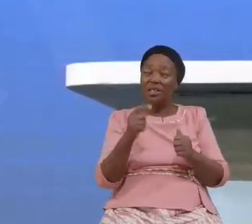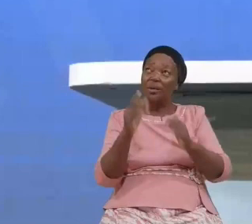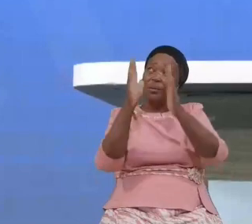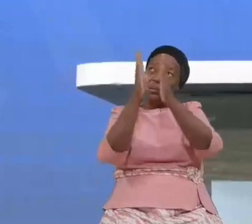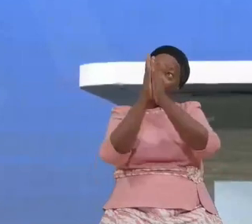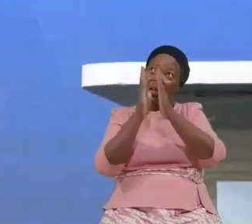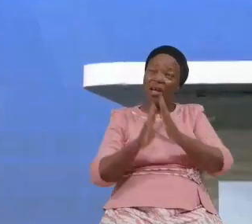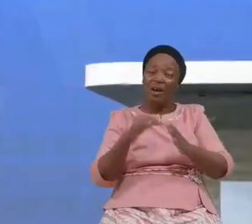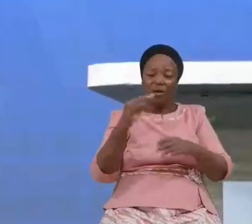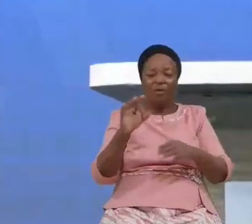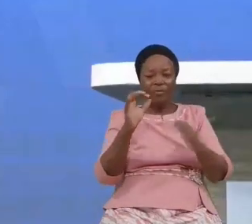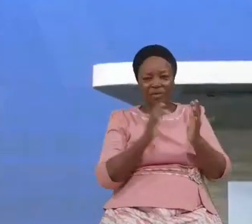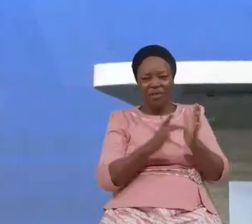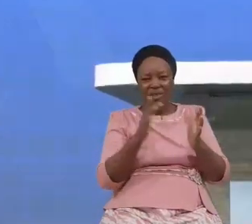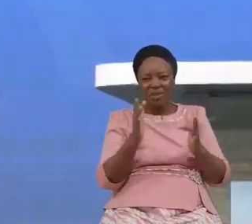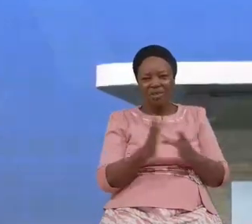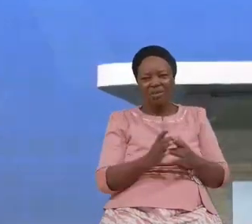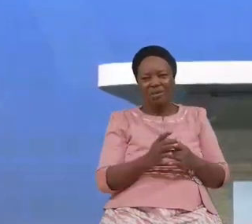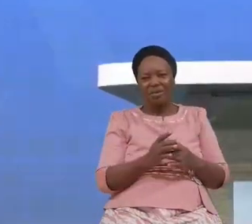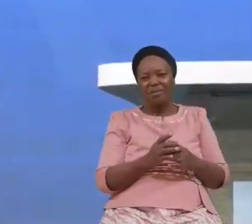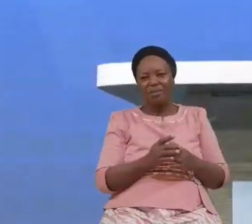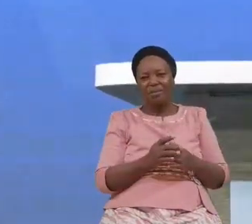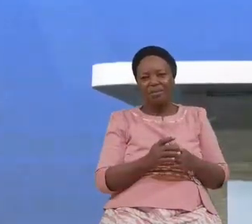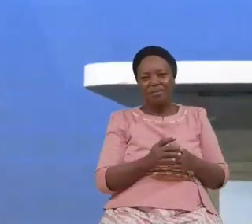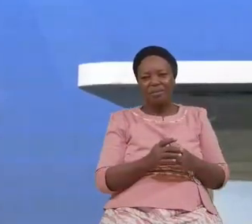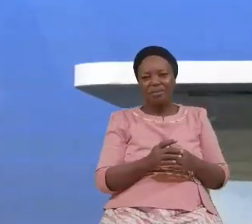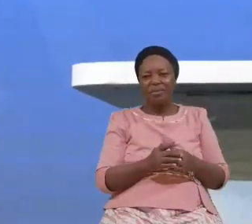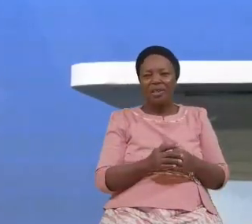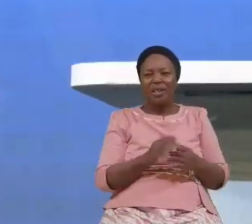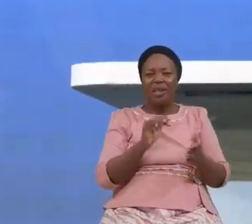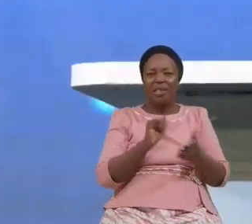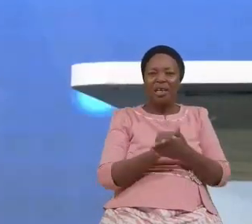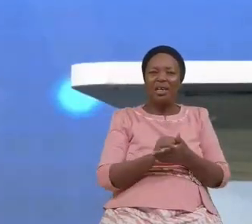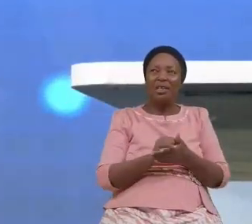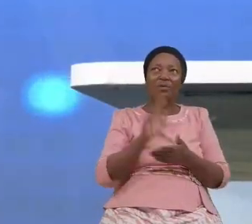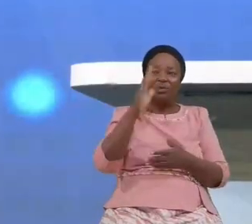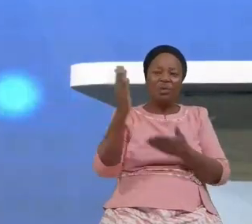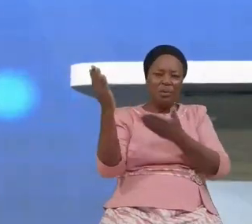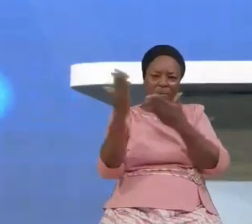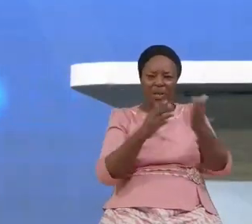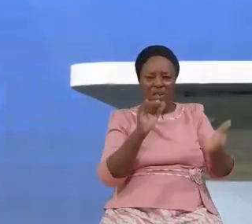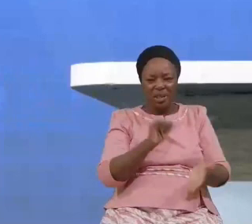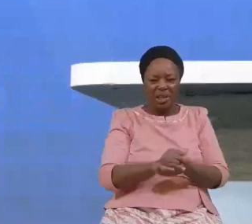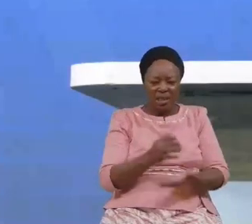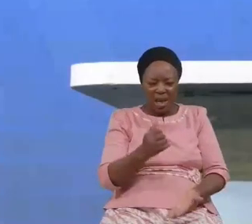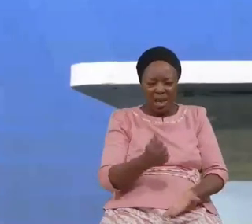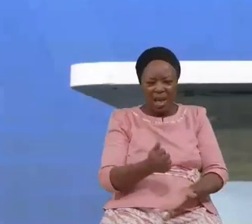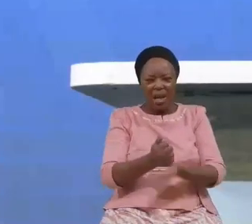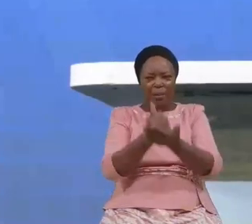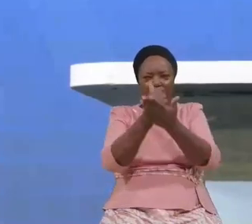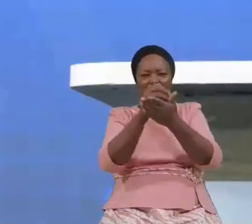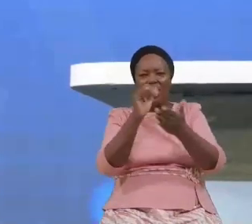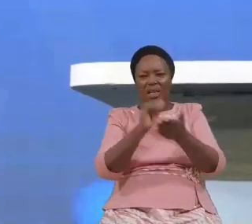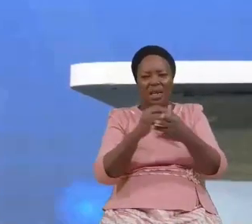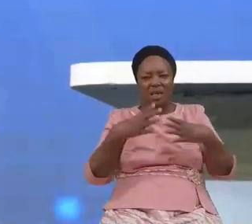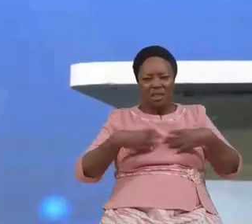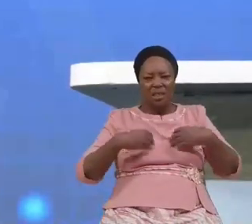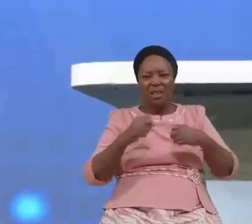à l'intercession de Jésus il apportera cette intervention cette guérison